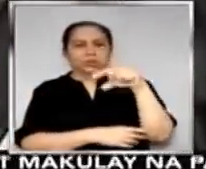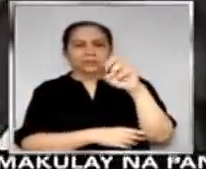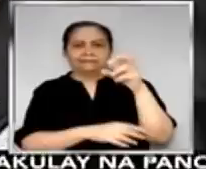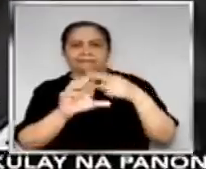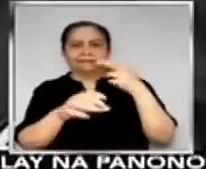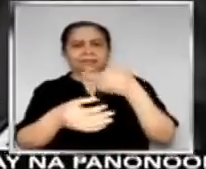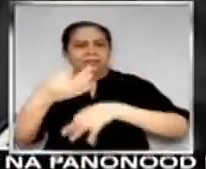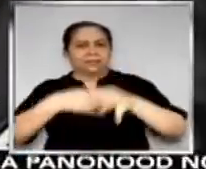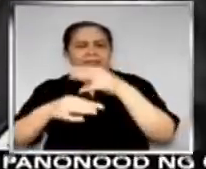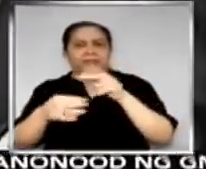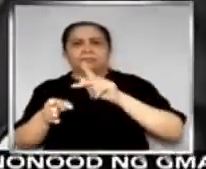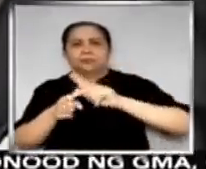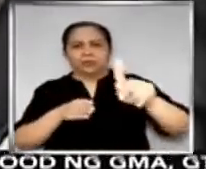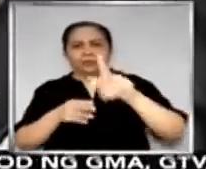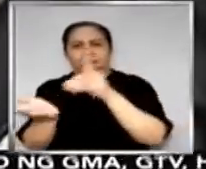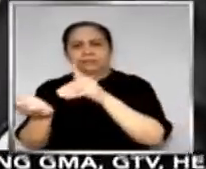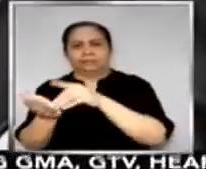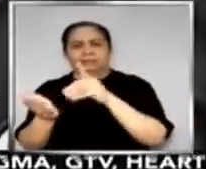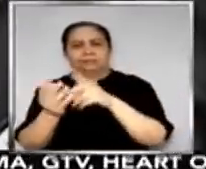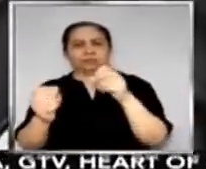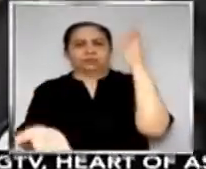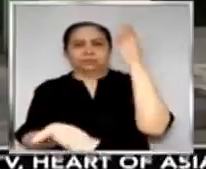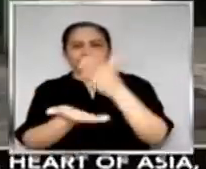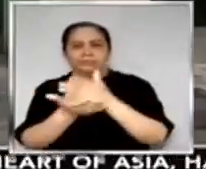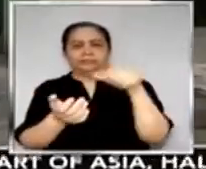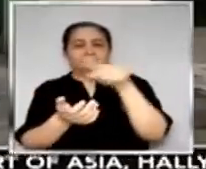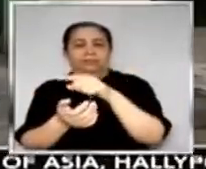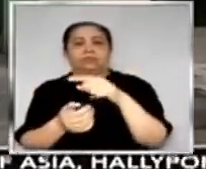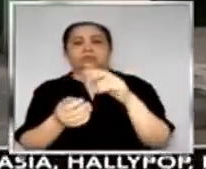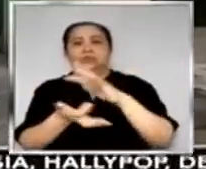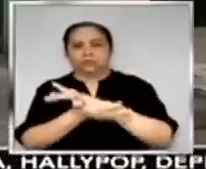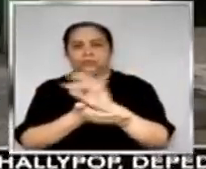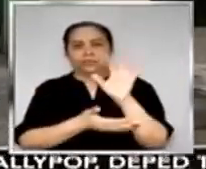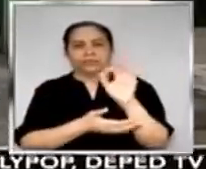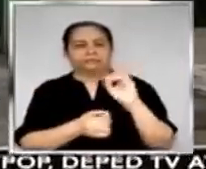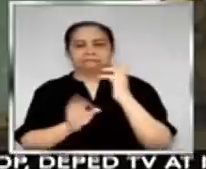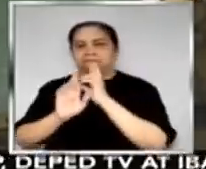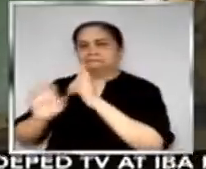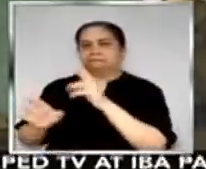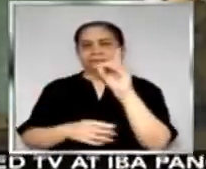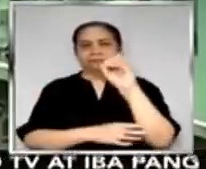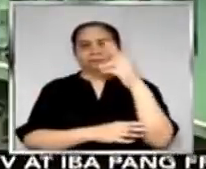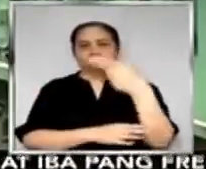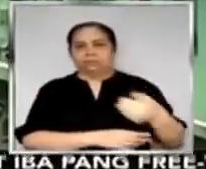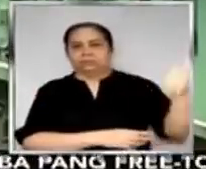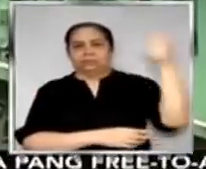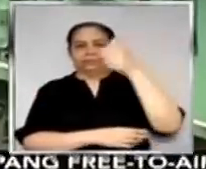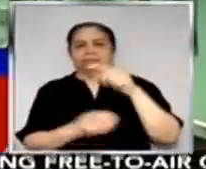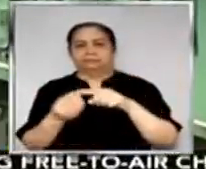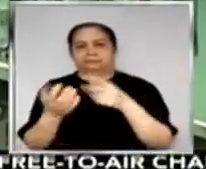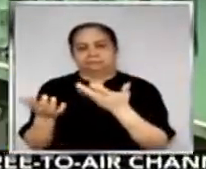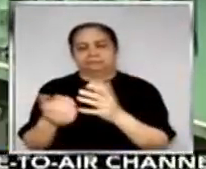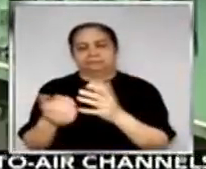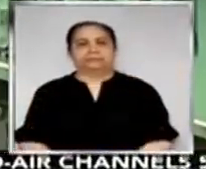ang mga namumuno sa pagsugpo sa COVID-19. Wala pang tugon ang DOH kaugnay rito. JP